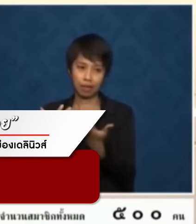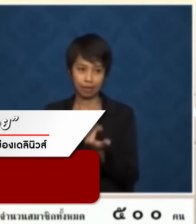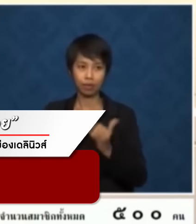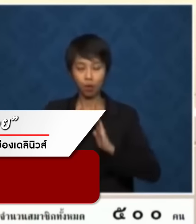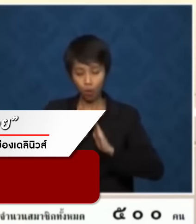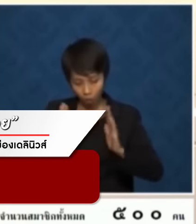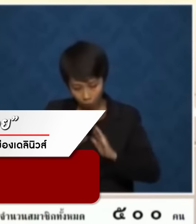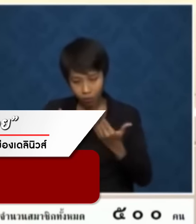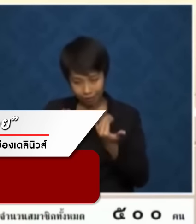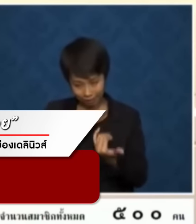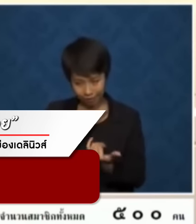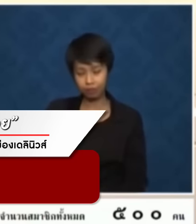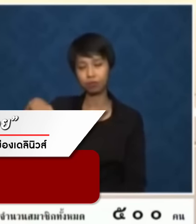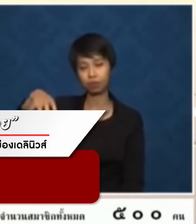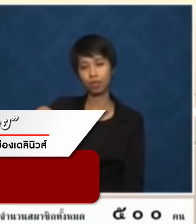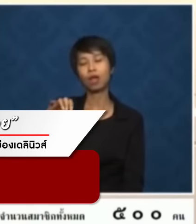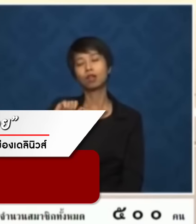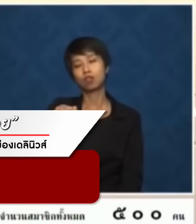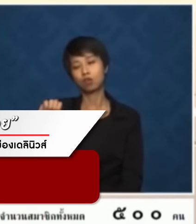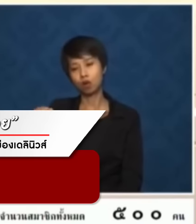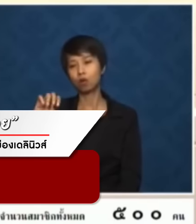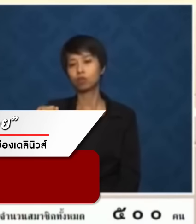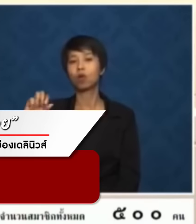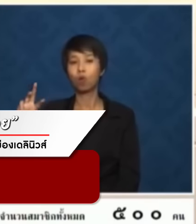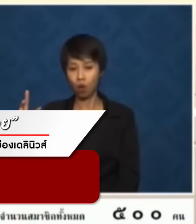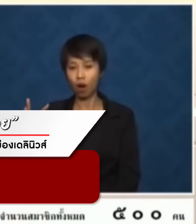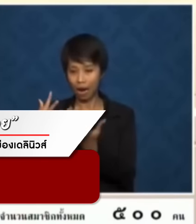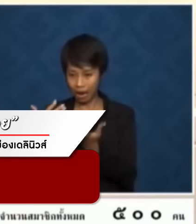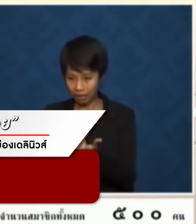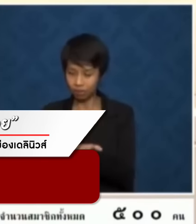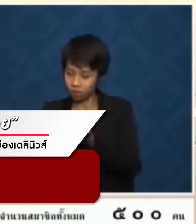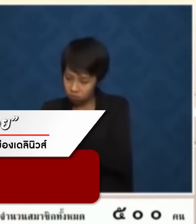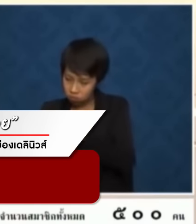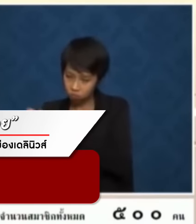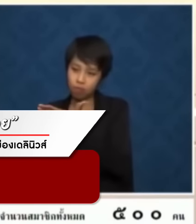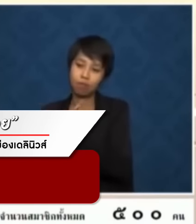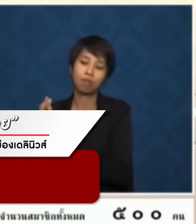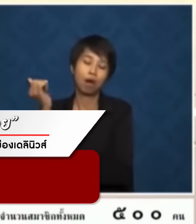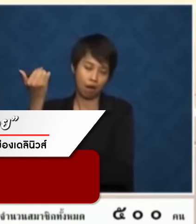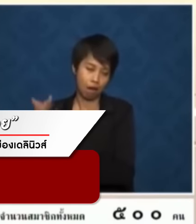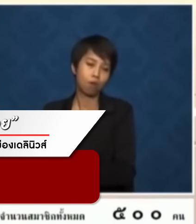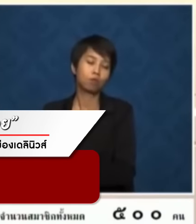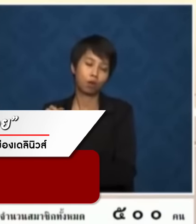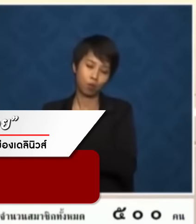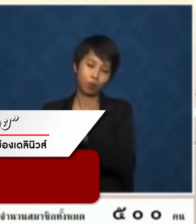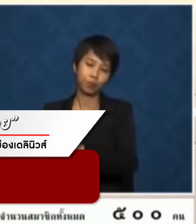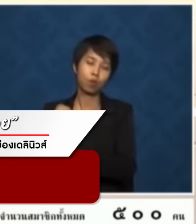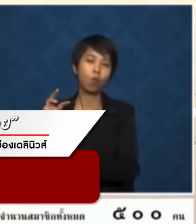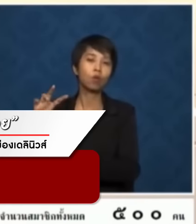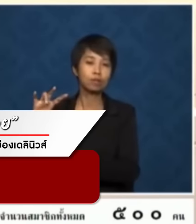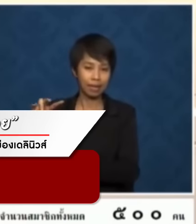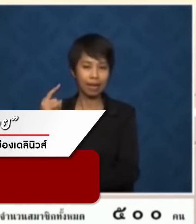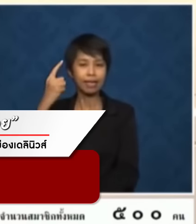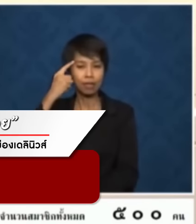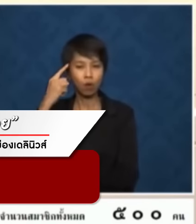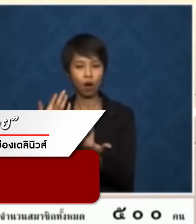ของอะไรอ่ะกรรมาธิการ ครับ วิสามัญพิจารณาร่างงบประมาณรายจ่ายประจำปีปี68นะ